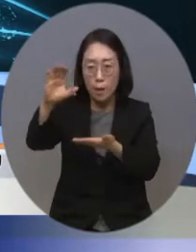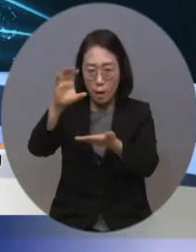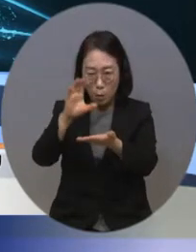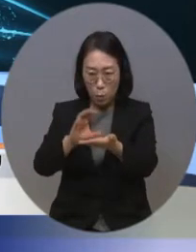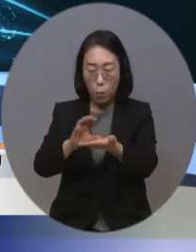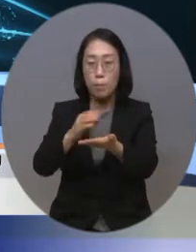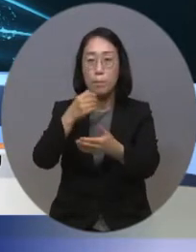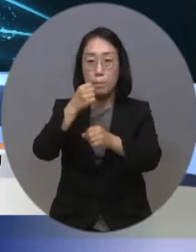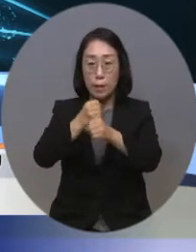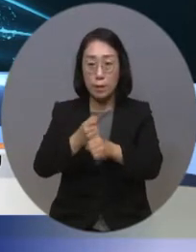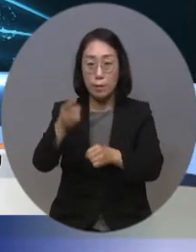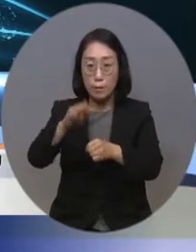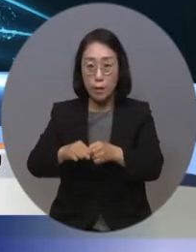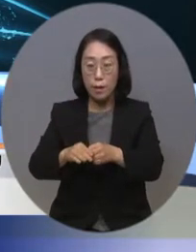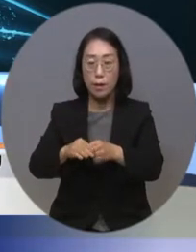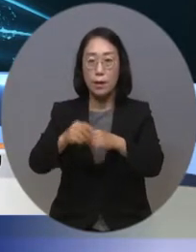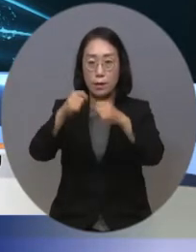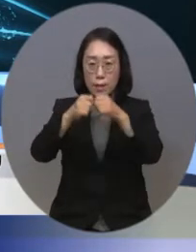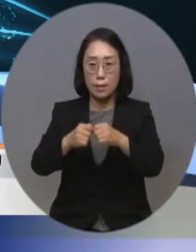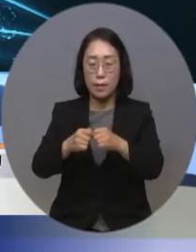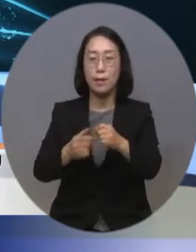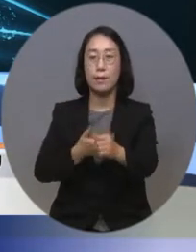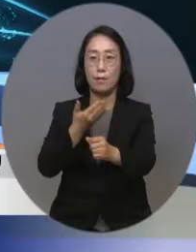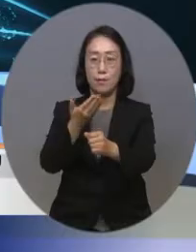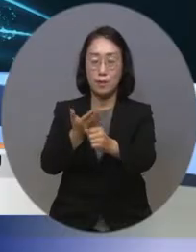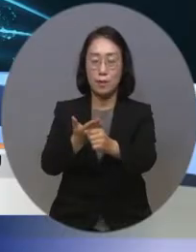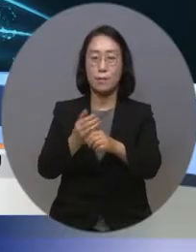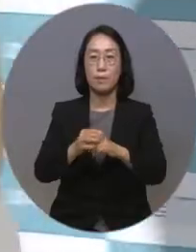어떤 내용인지 박성용 기자가 소개합니다.